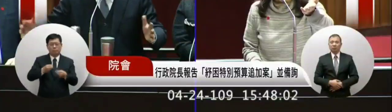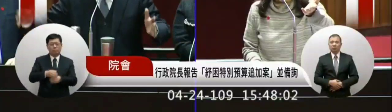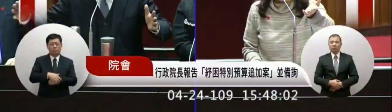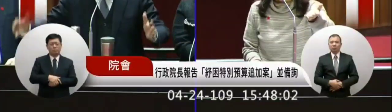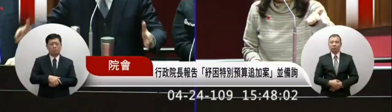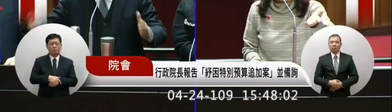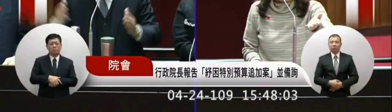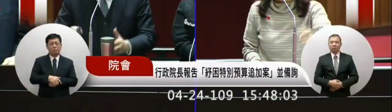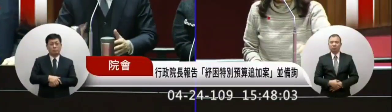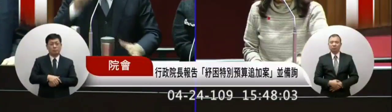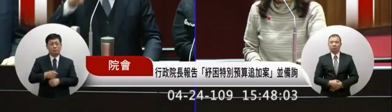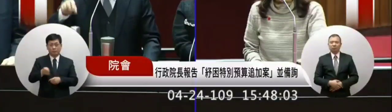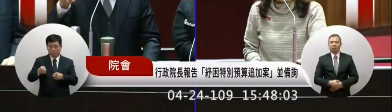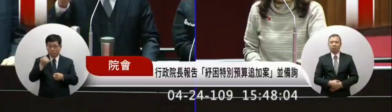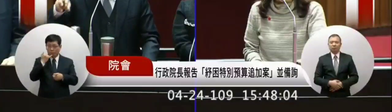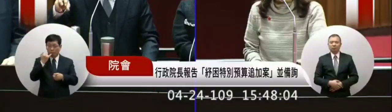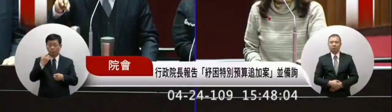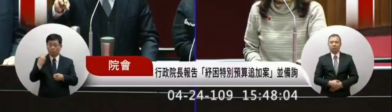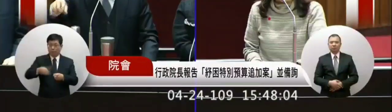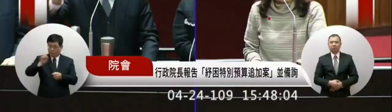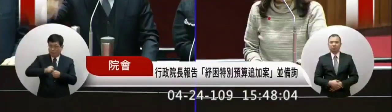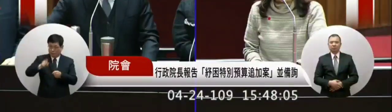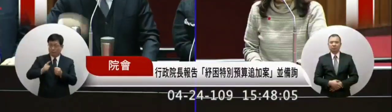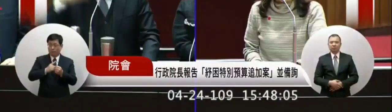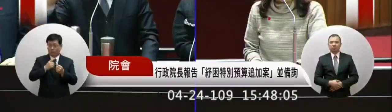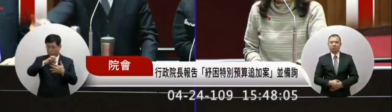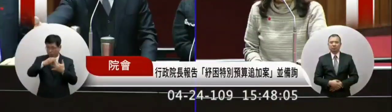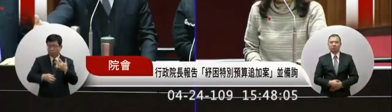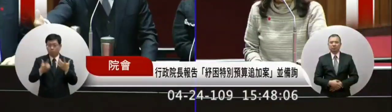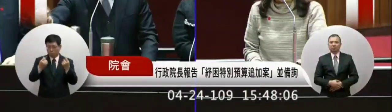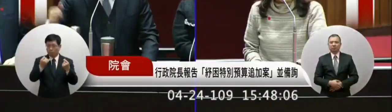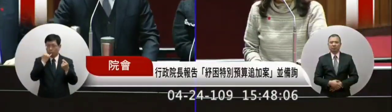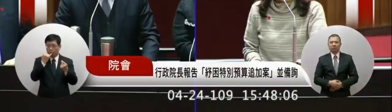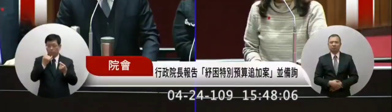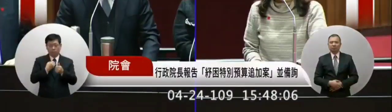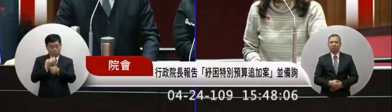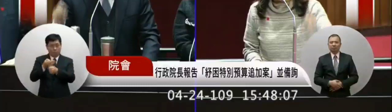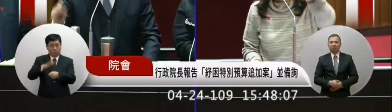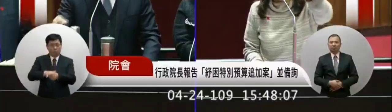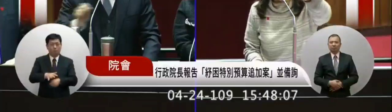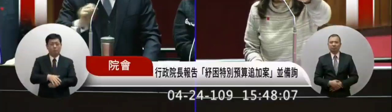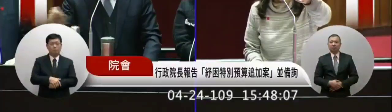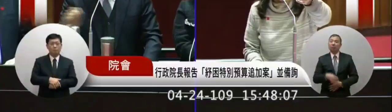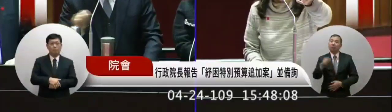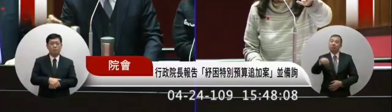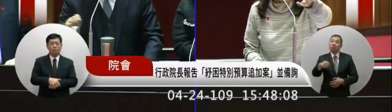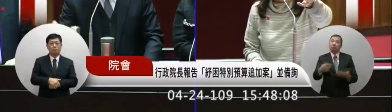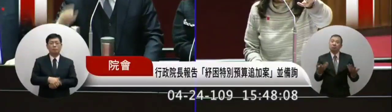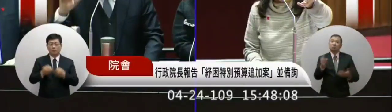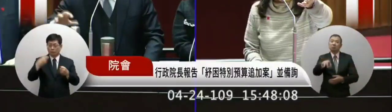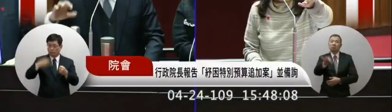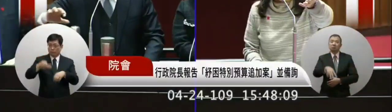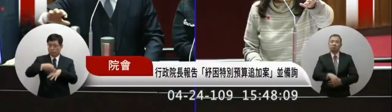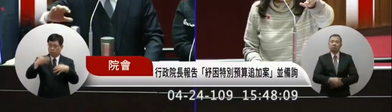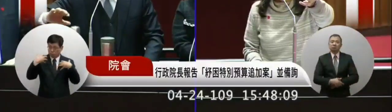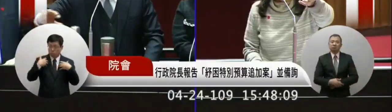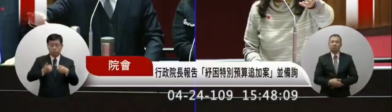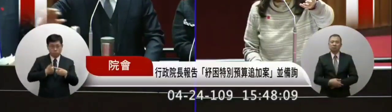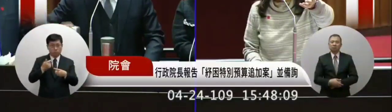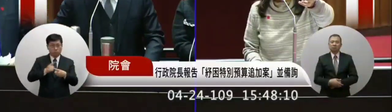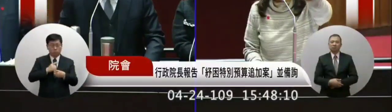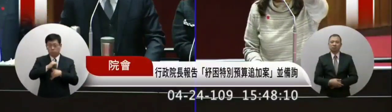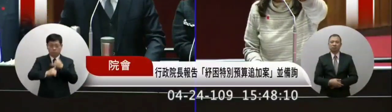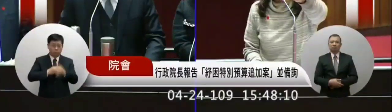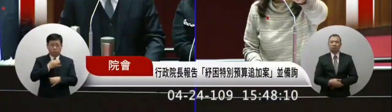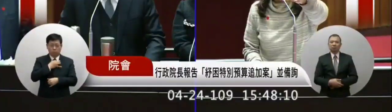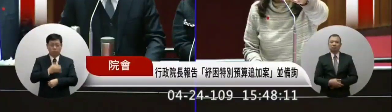对， 让这个加这个条件可以也给他补助。 那这个部分在哪里？ 借结确实已经